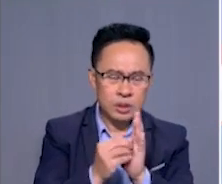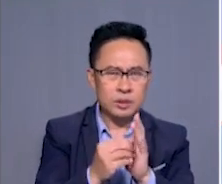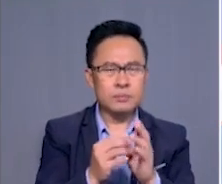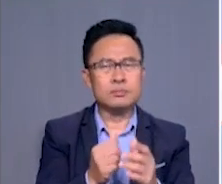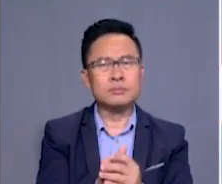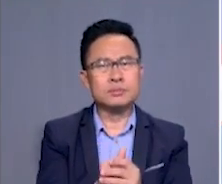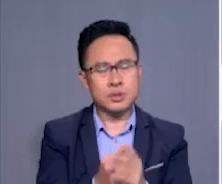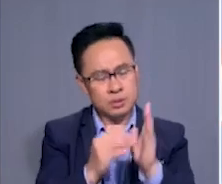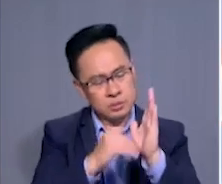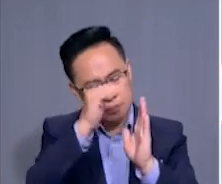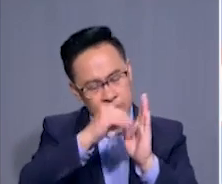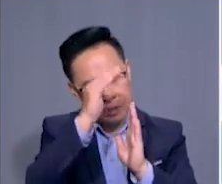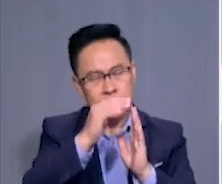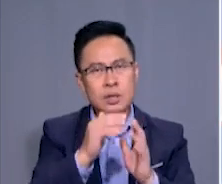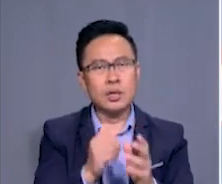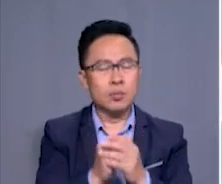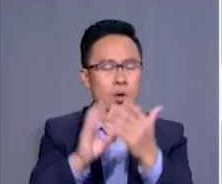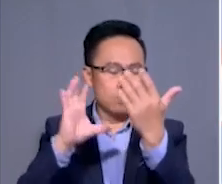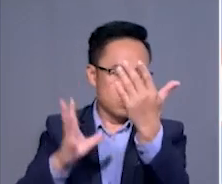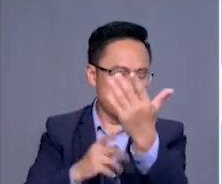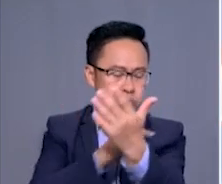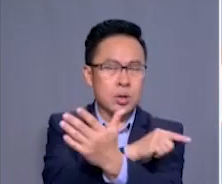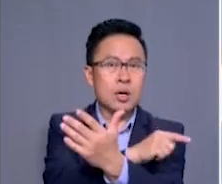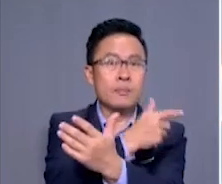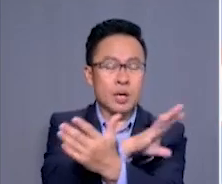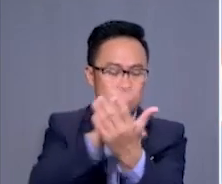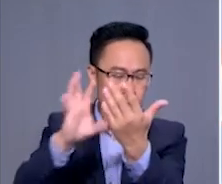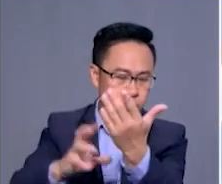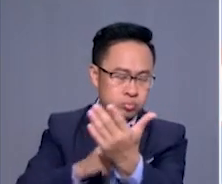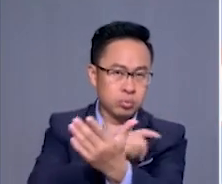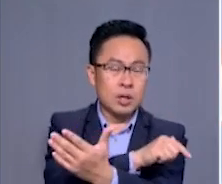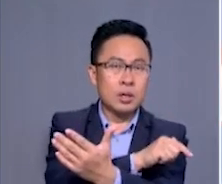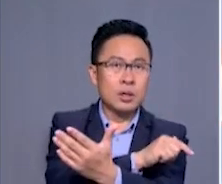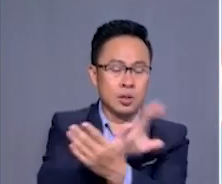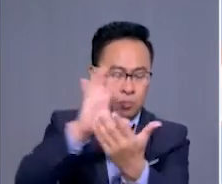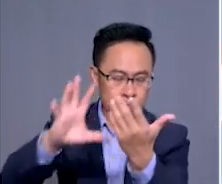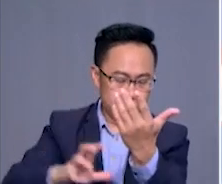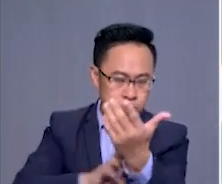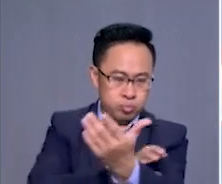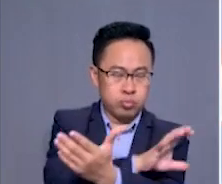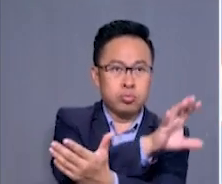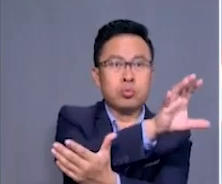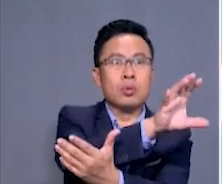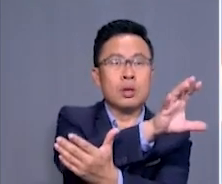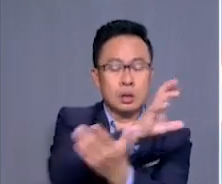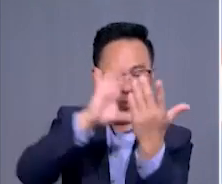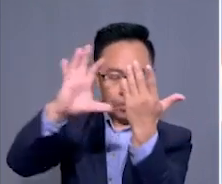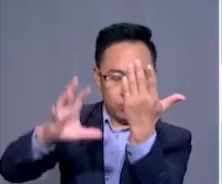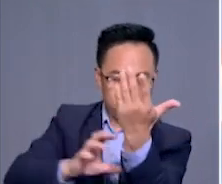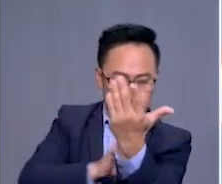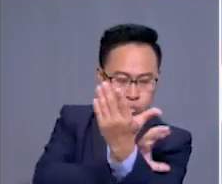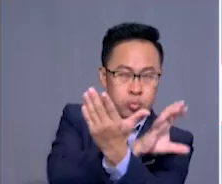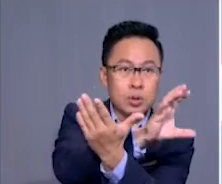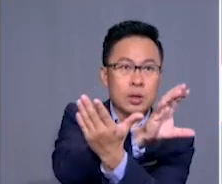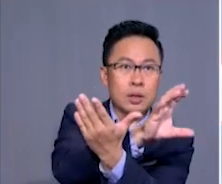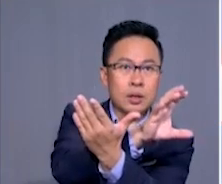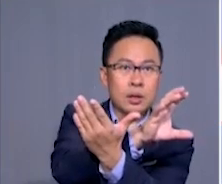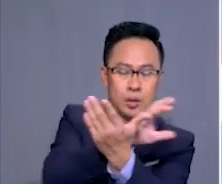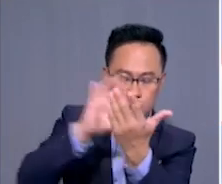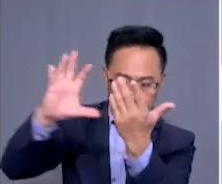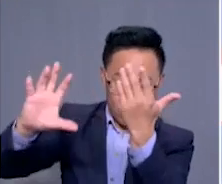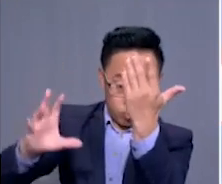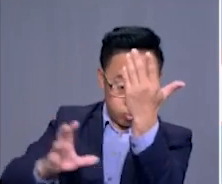หลังจากที่พายุเคลื่อนตัวลงทะเลอันดามันแล้วก็จะเคลื่อนตัวขึ้นทางเหนือแล้วโค้งไปด้านตะวันตกแล้วโค้งไปด้าน